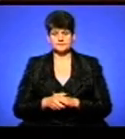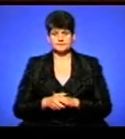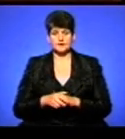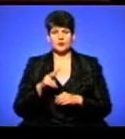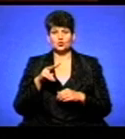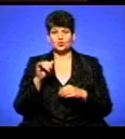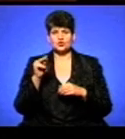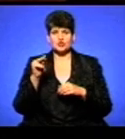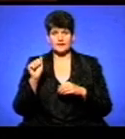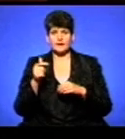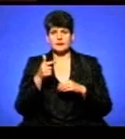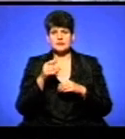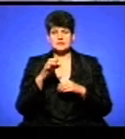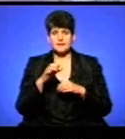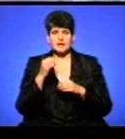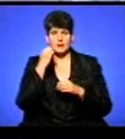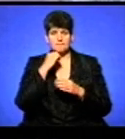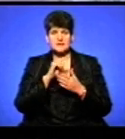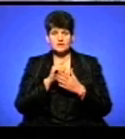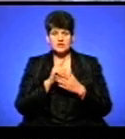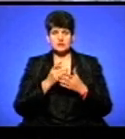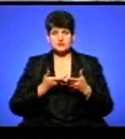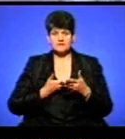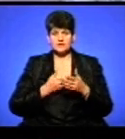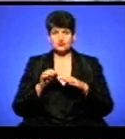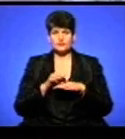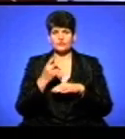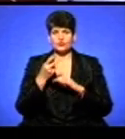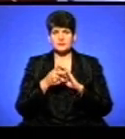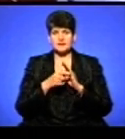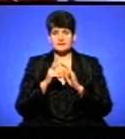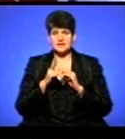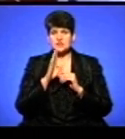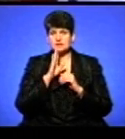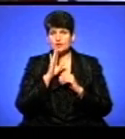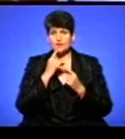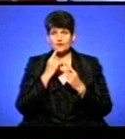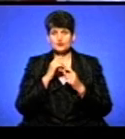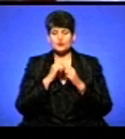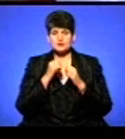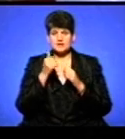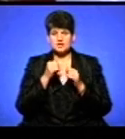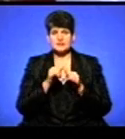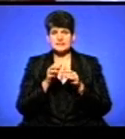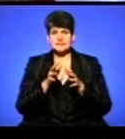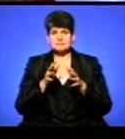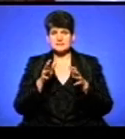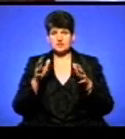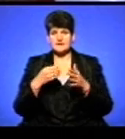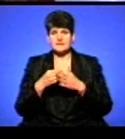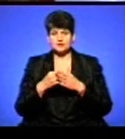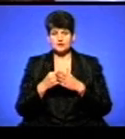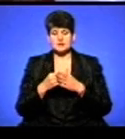Лучанка Галина Степанівна – пенсіонерка, мешкає з чоловіком у двокімнатній квартирі. Жінка каже, щорічне збільшення вартості комунальних